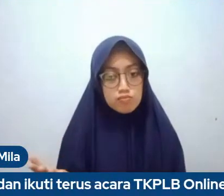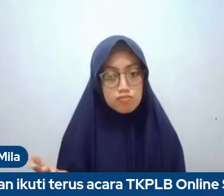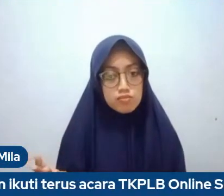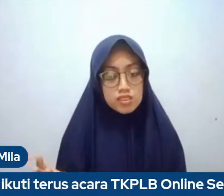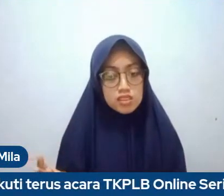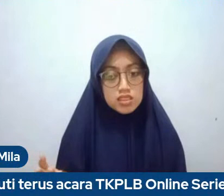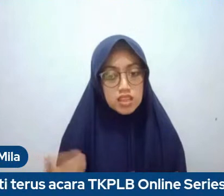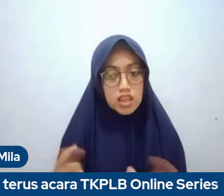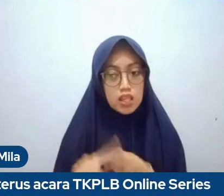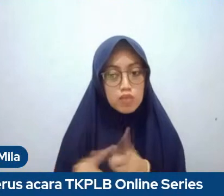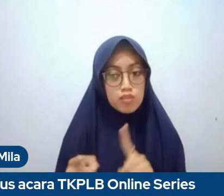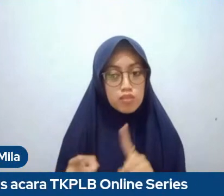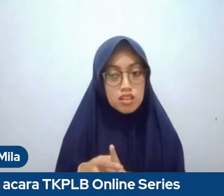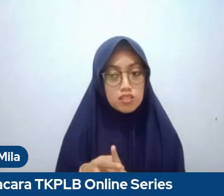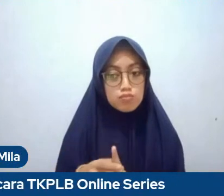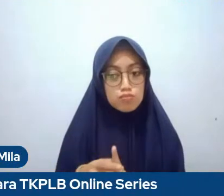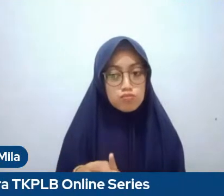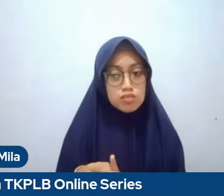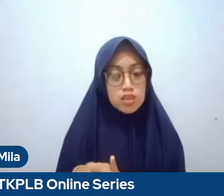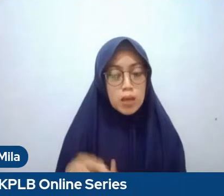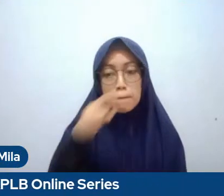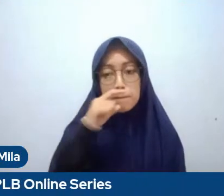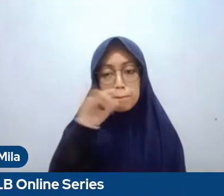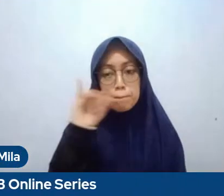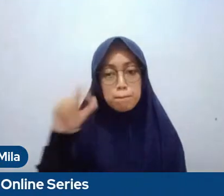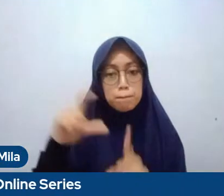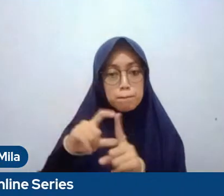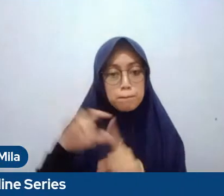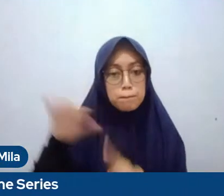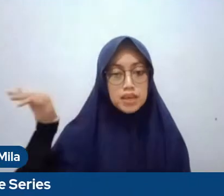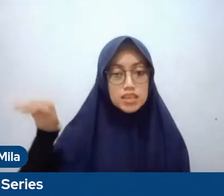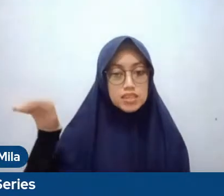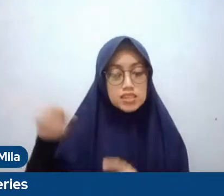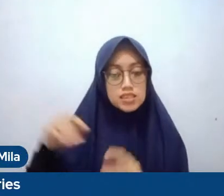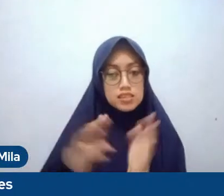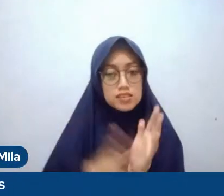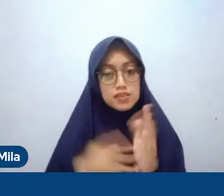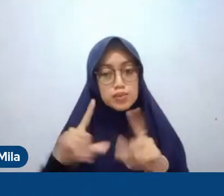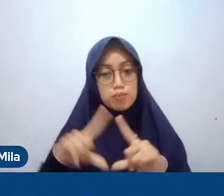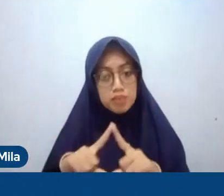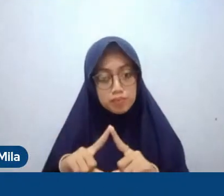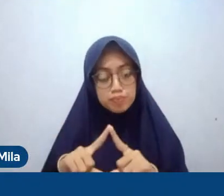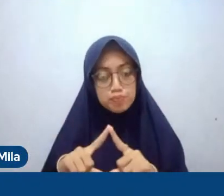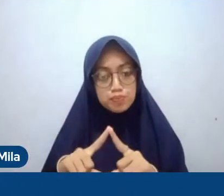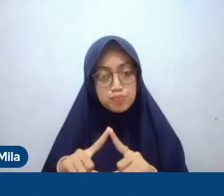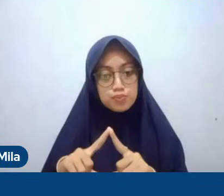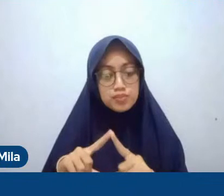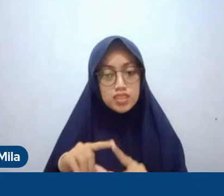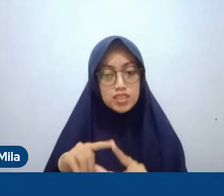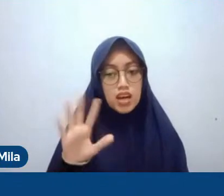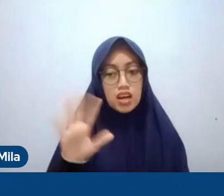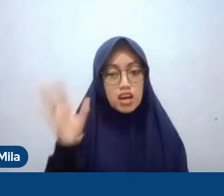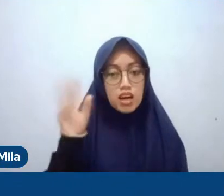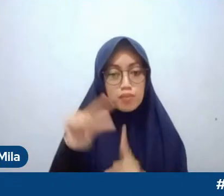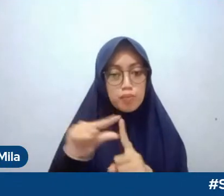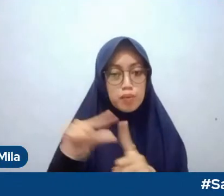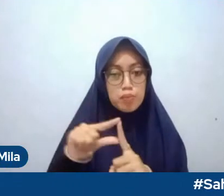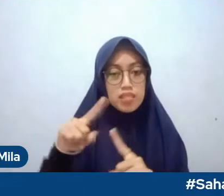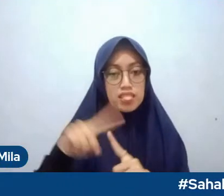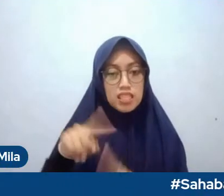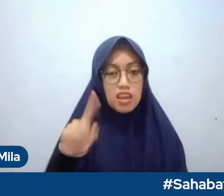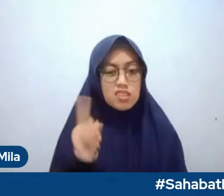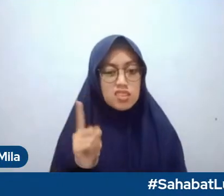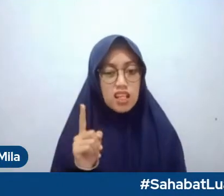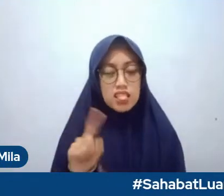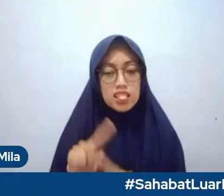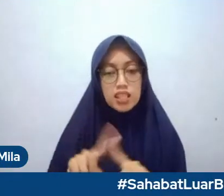PPT-nya memberikan tambahan buku tentang mengembangkan kecerdasan sosial emosional untuk anak. Jadi